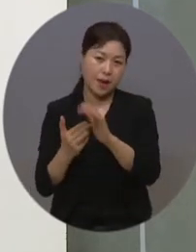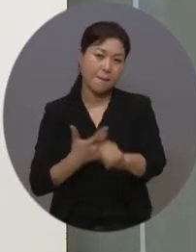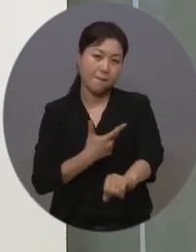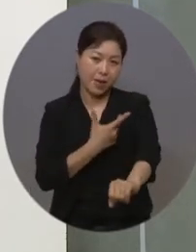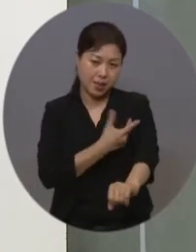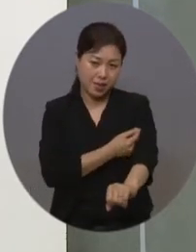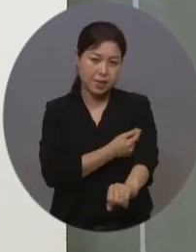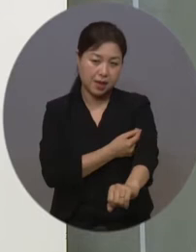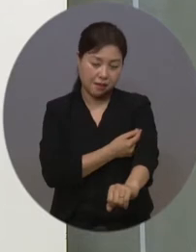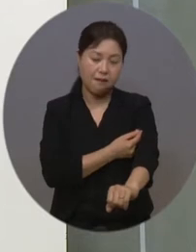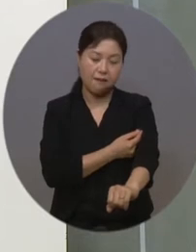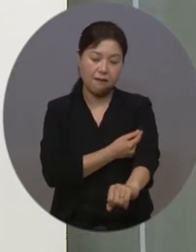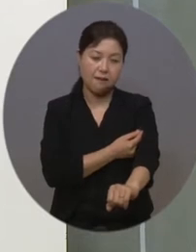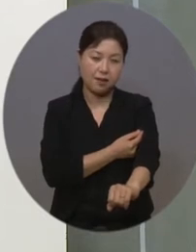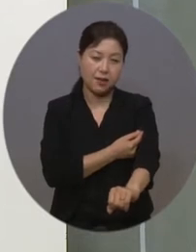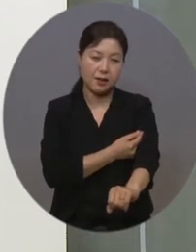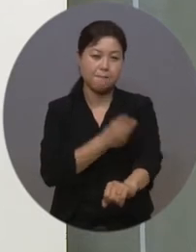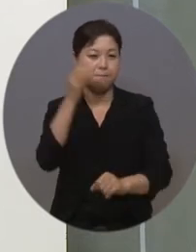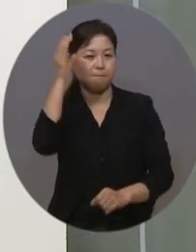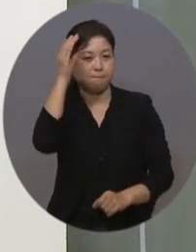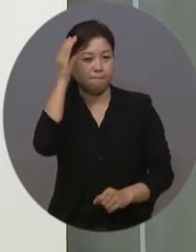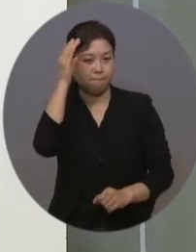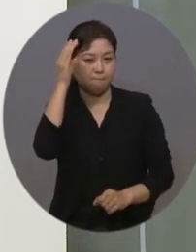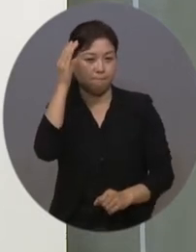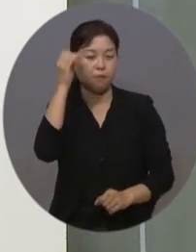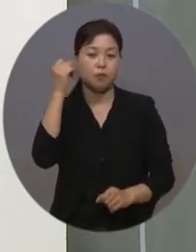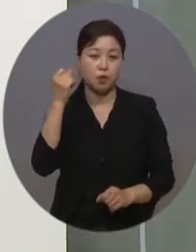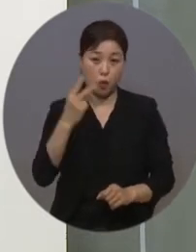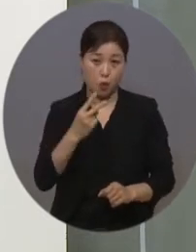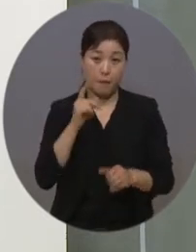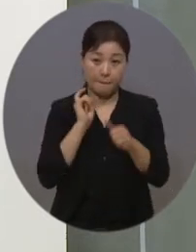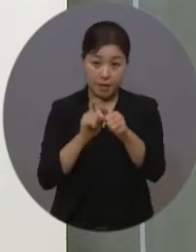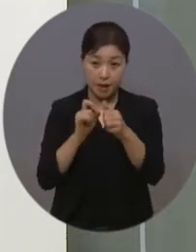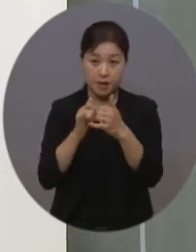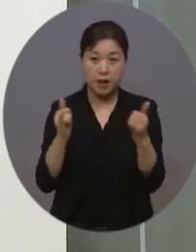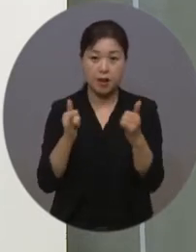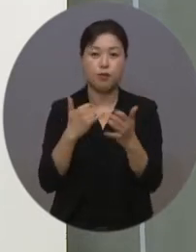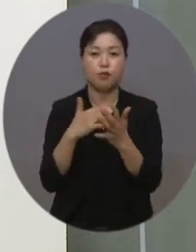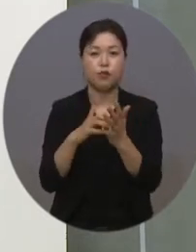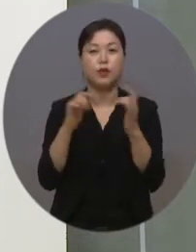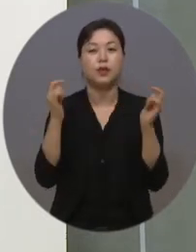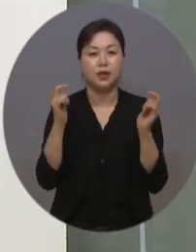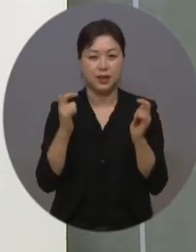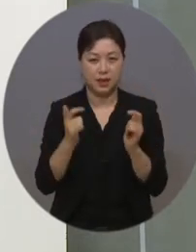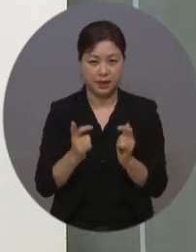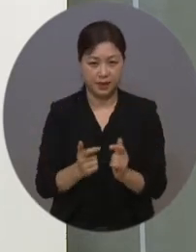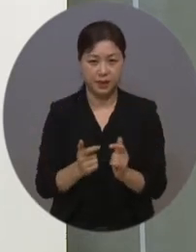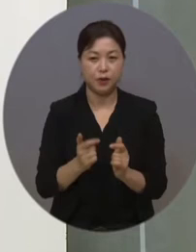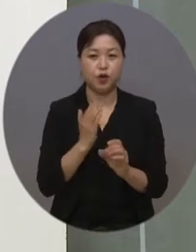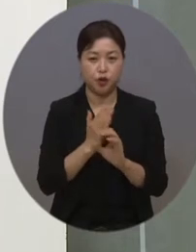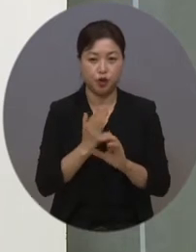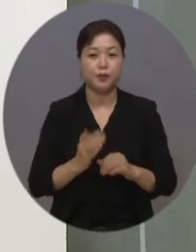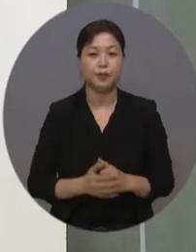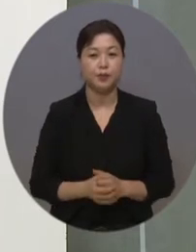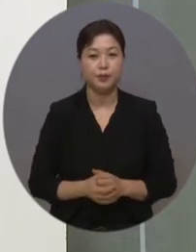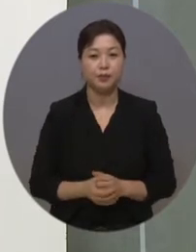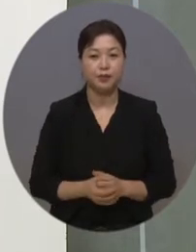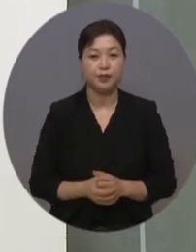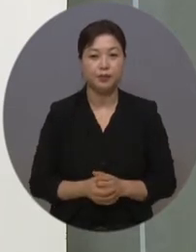갖고 또 확진자 수도 줄어가고 있습니다. 이럴 즈음에